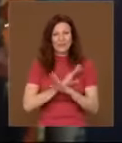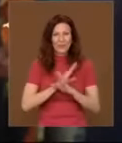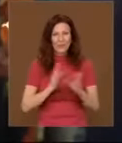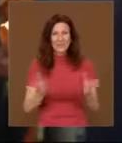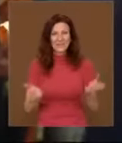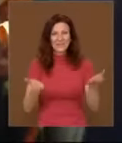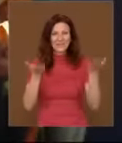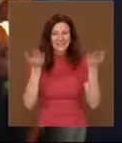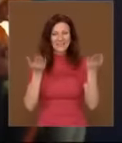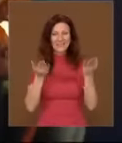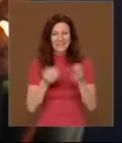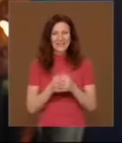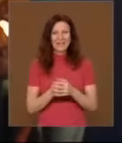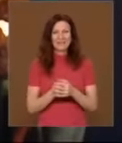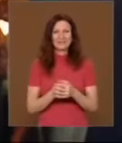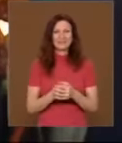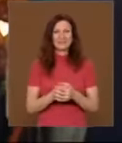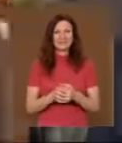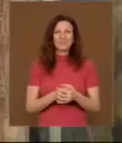възкресение.